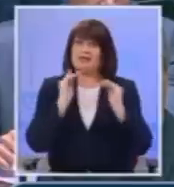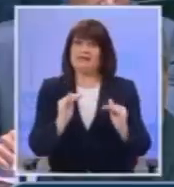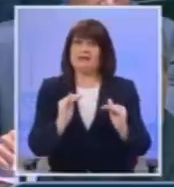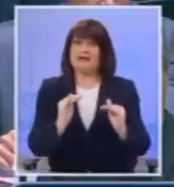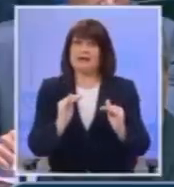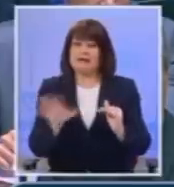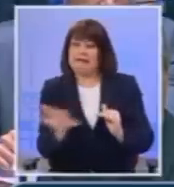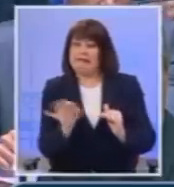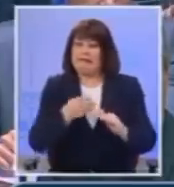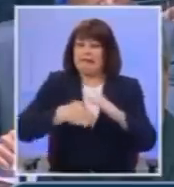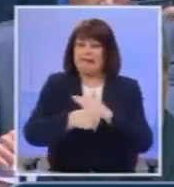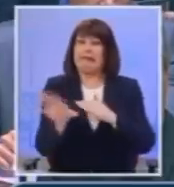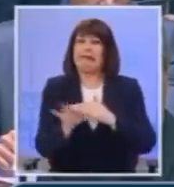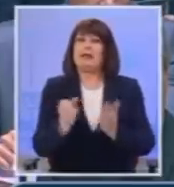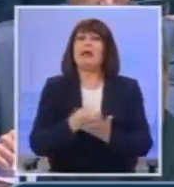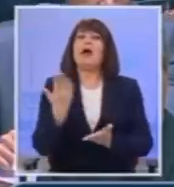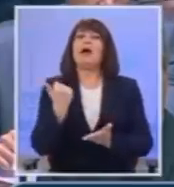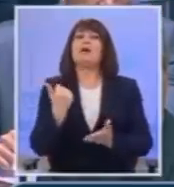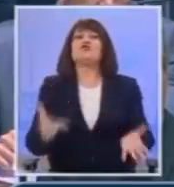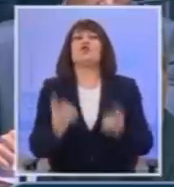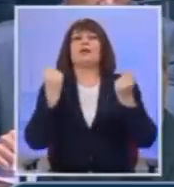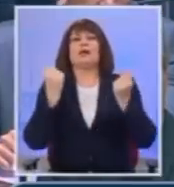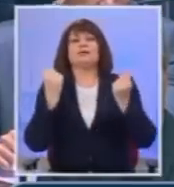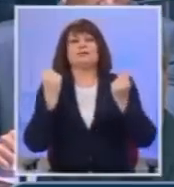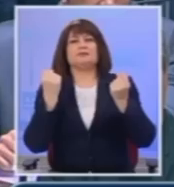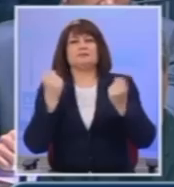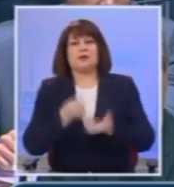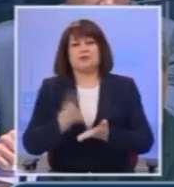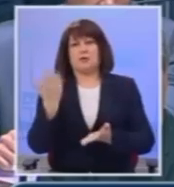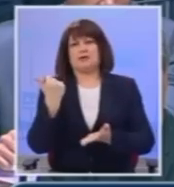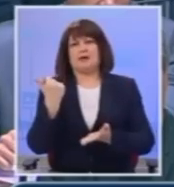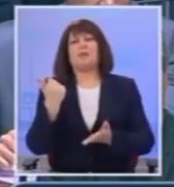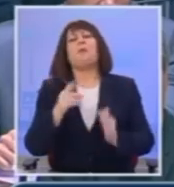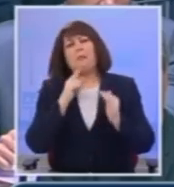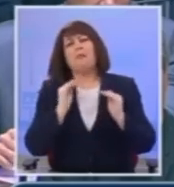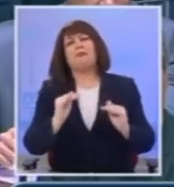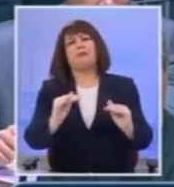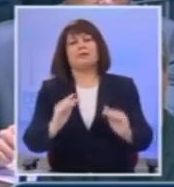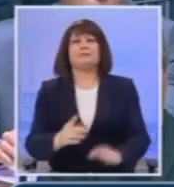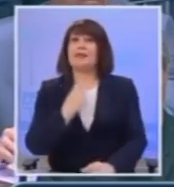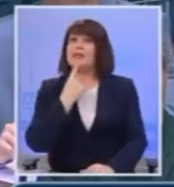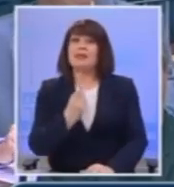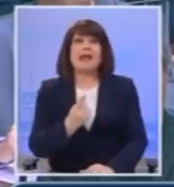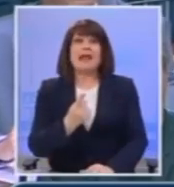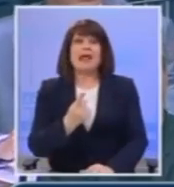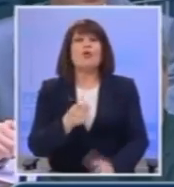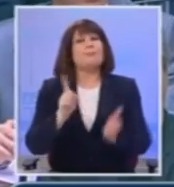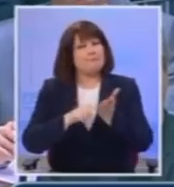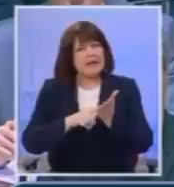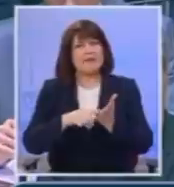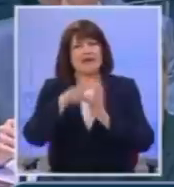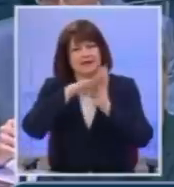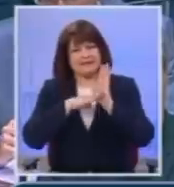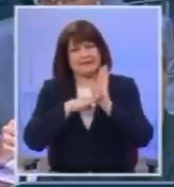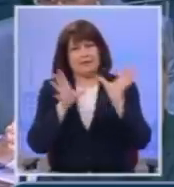Τρύπωσες στην εκπαίδωση, στην εκπαίδευση, σώθηκες. Και δεν μιλώ για διορθώσεις, προφανώς που πρέπει να γίνουν στο σύστημα